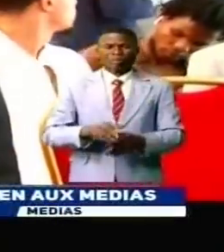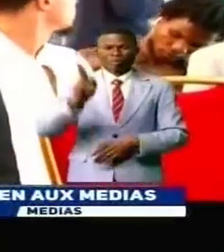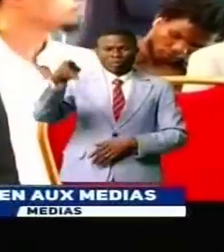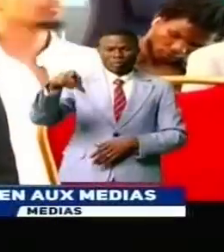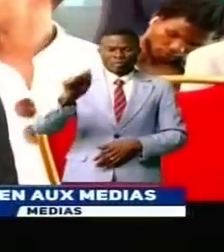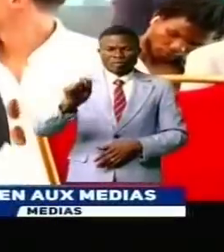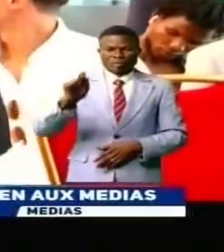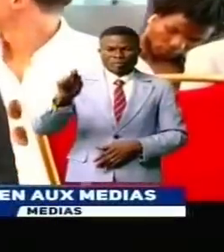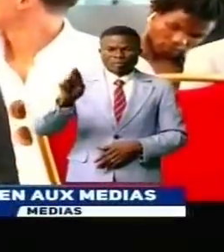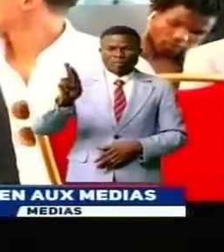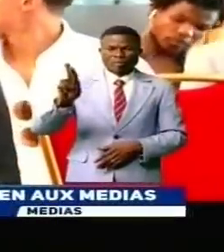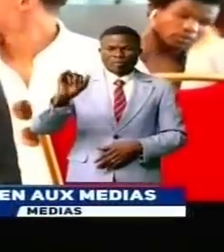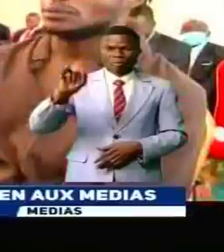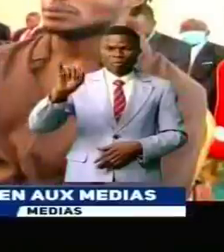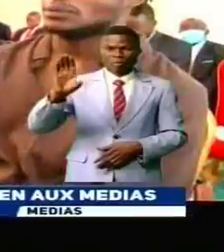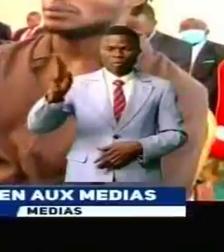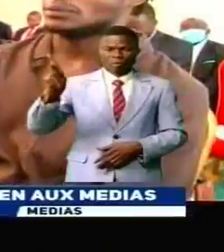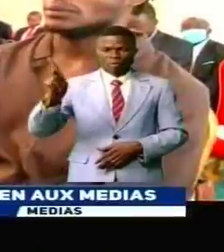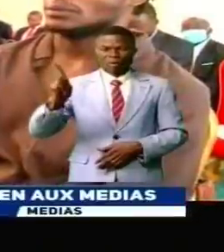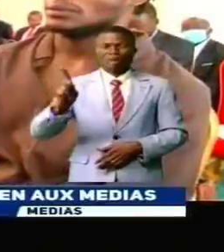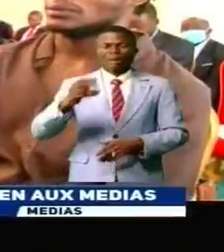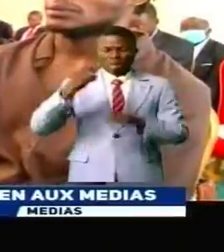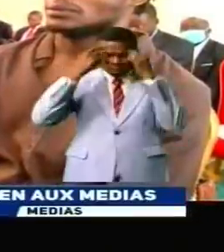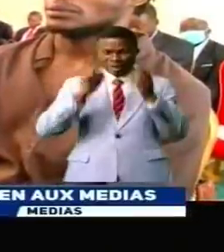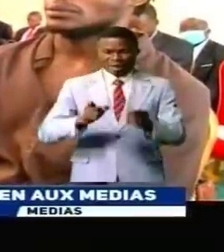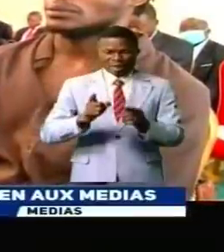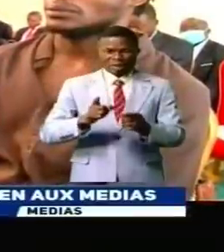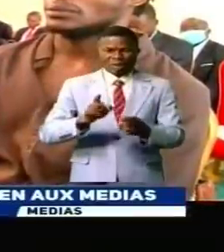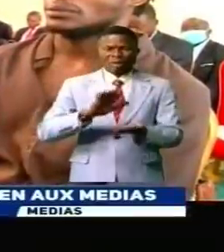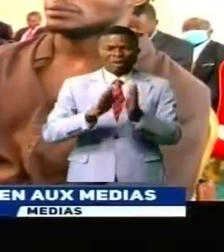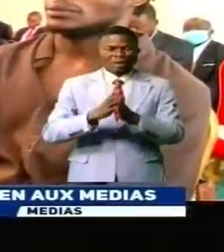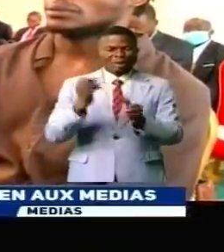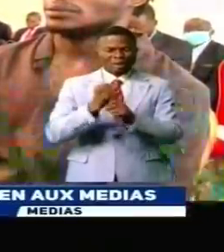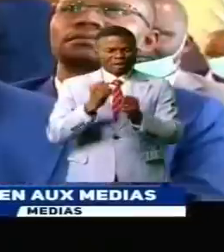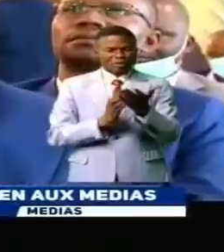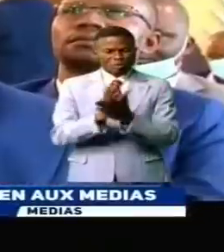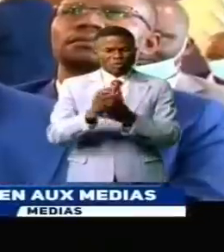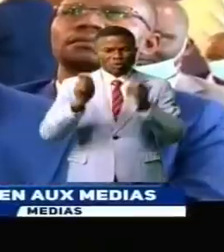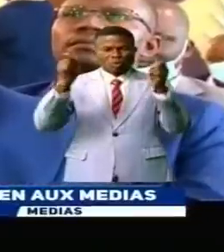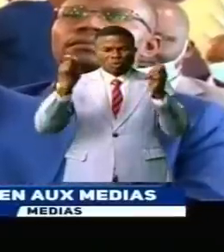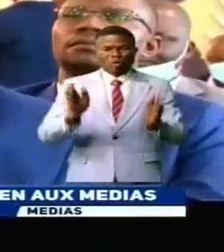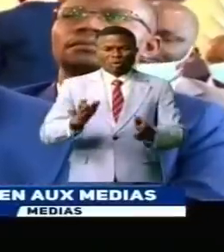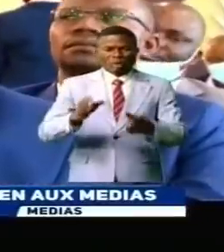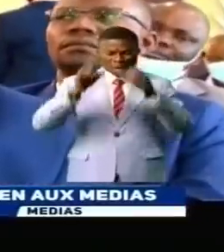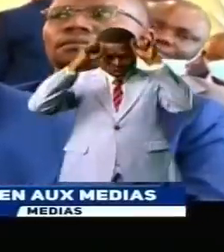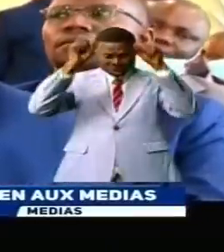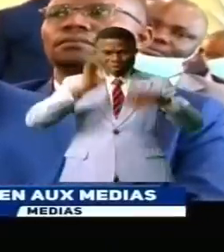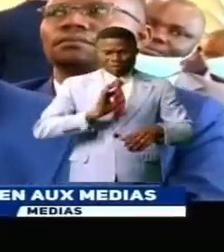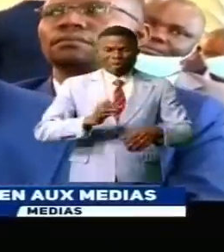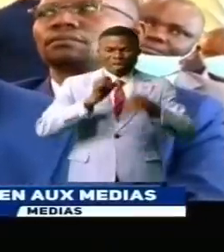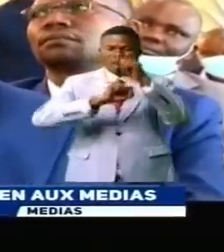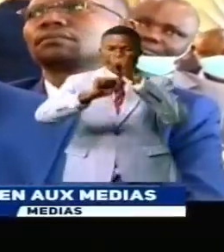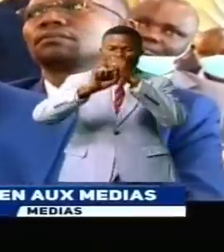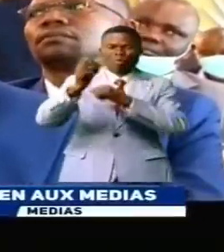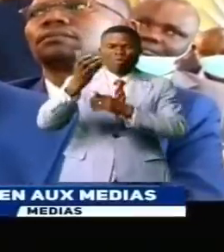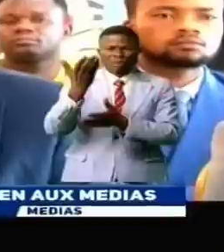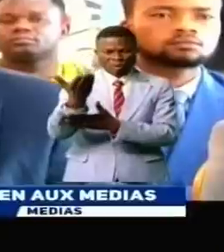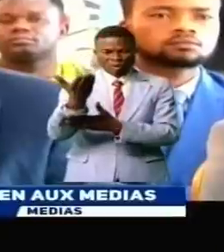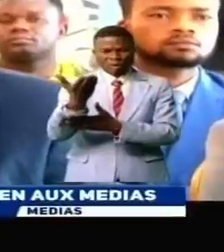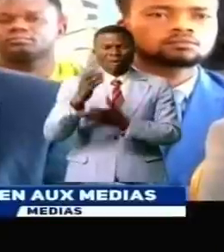Muyaya est déterminé à matérialiser la salubrité médiatique tant prônée par le chef de l'État Félix Antoine